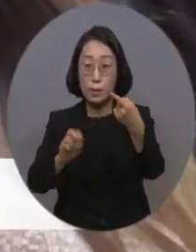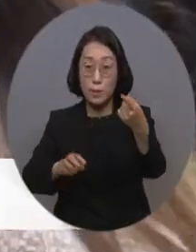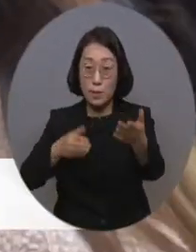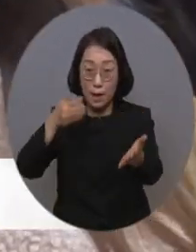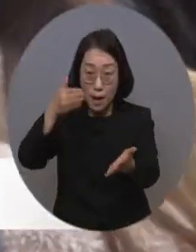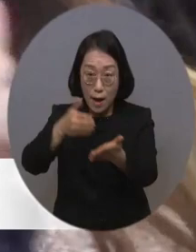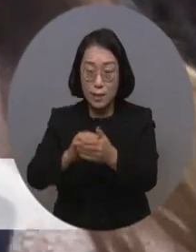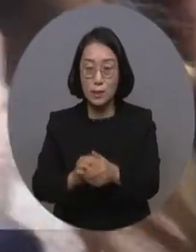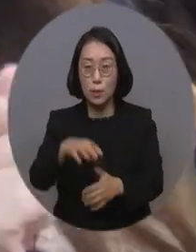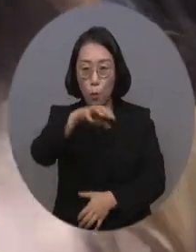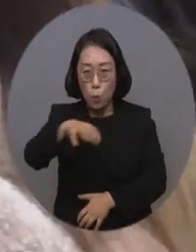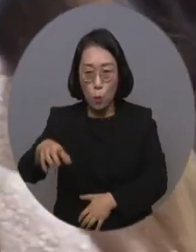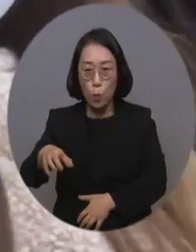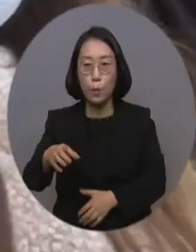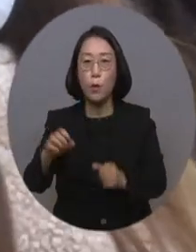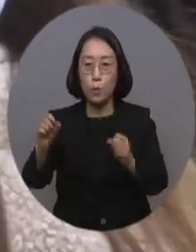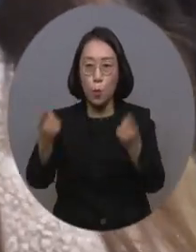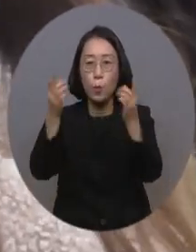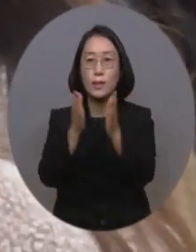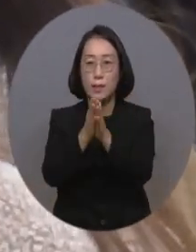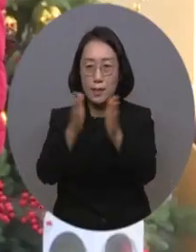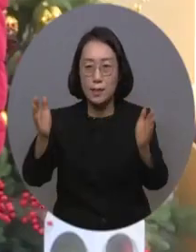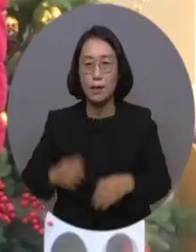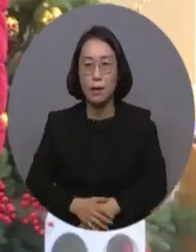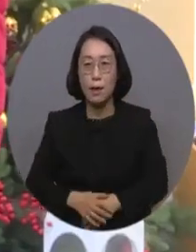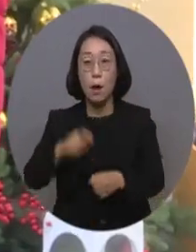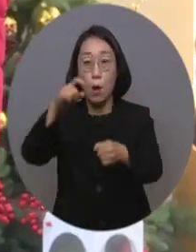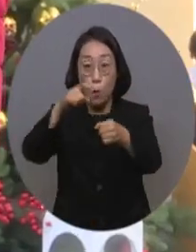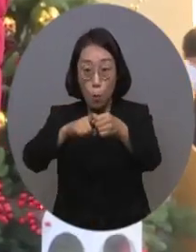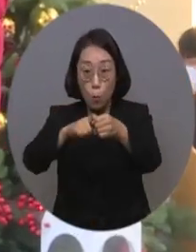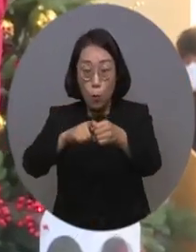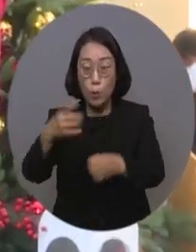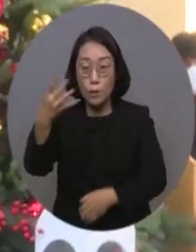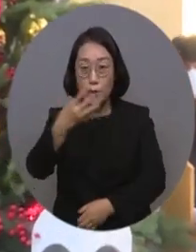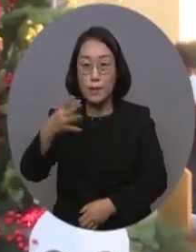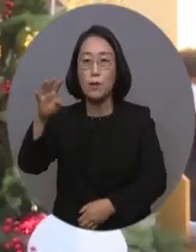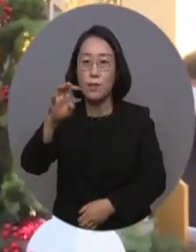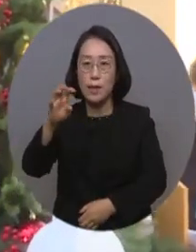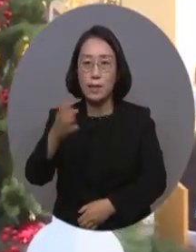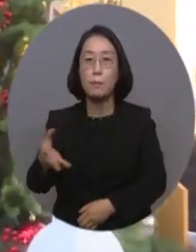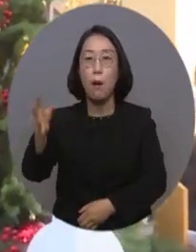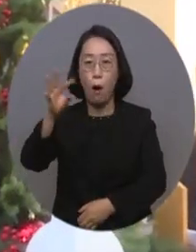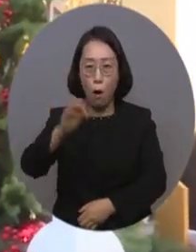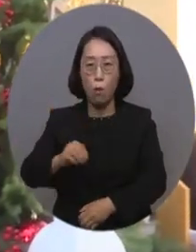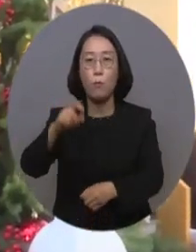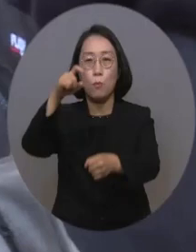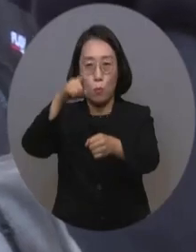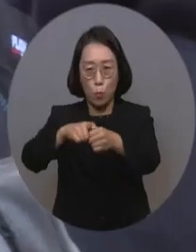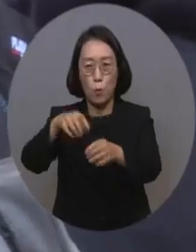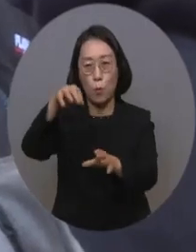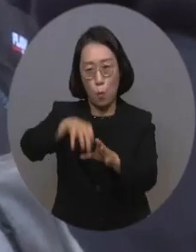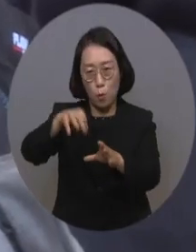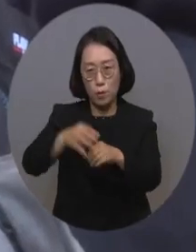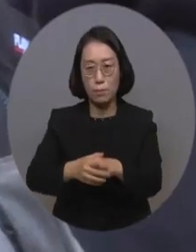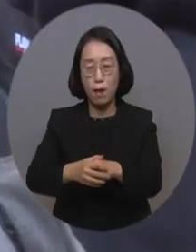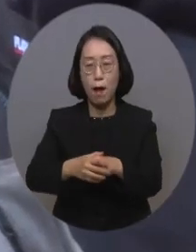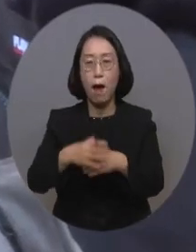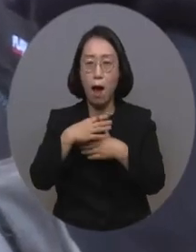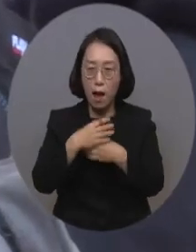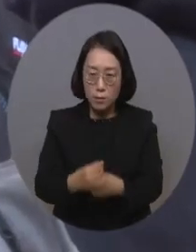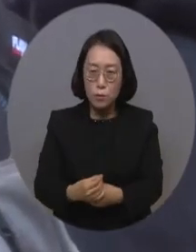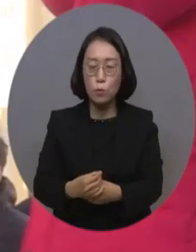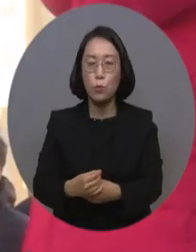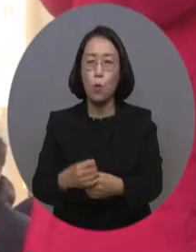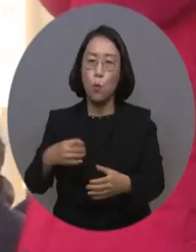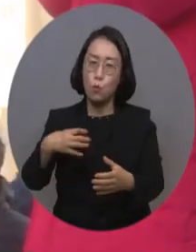시도에서 진행됩니다. 올해 나눔 목표액은 총 4,040억 원으로 지역사회 안전지원과 위기가정 긴급지원